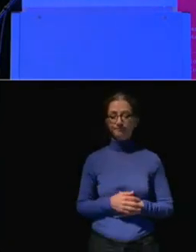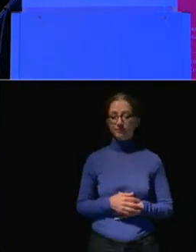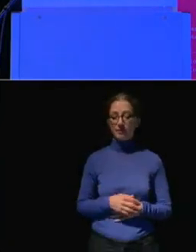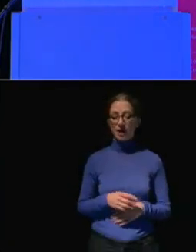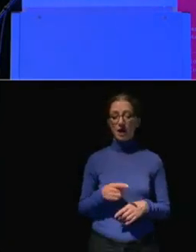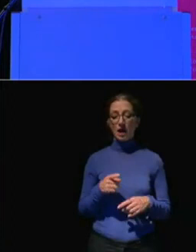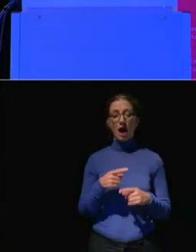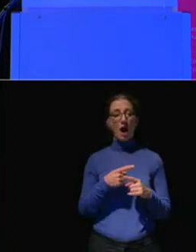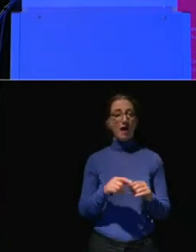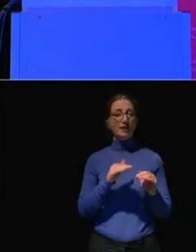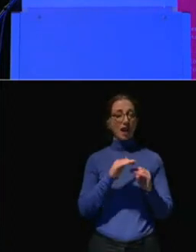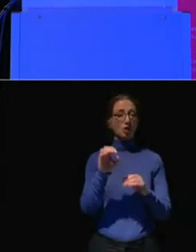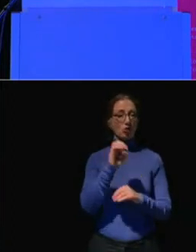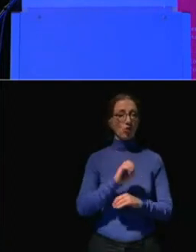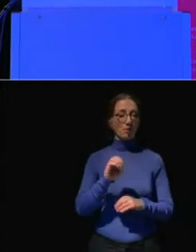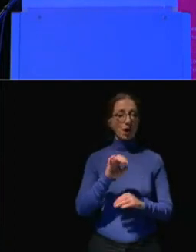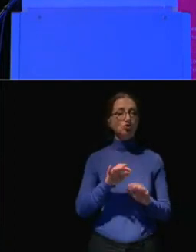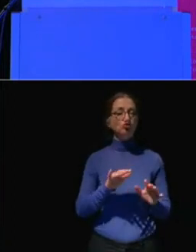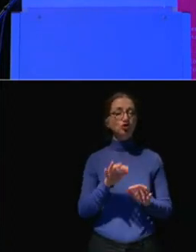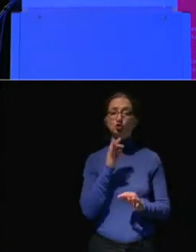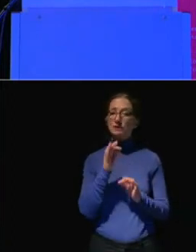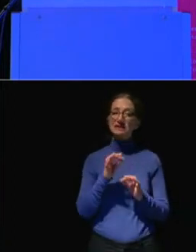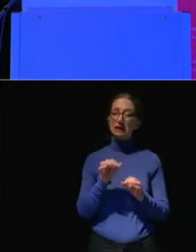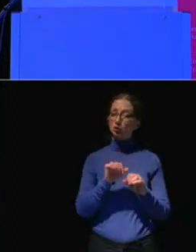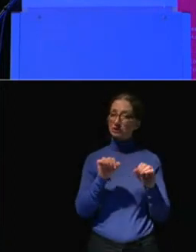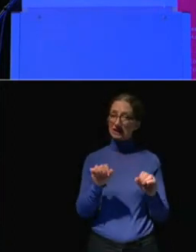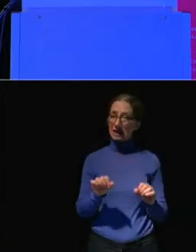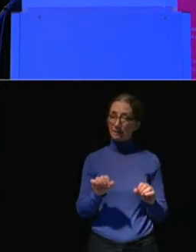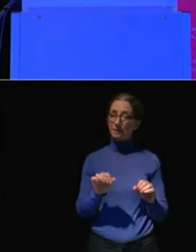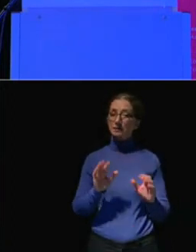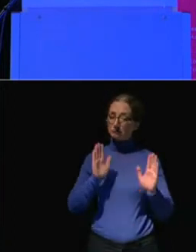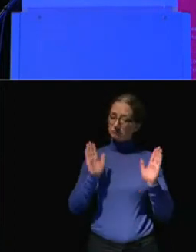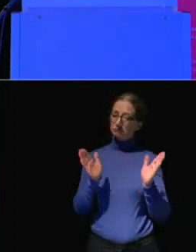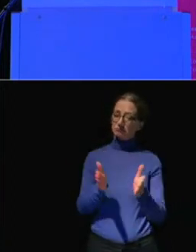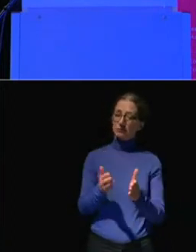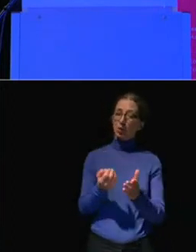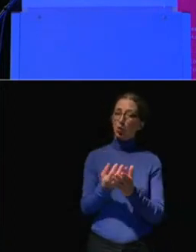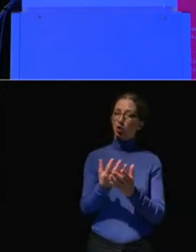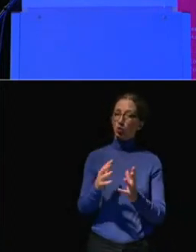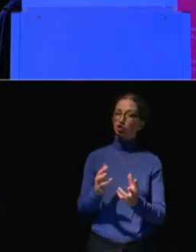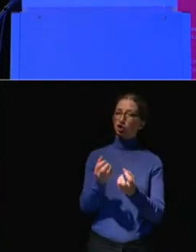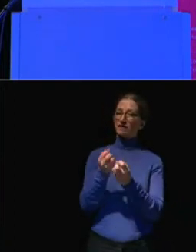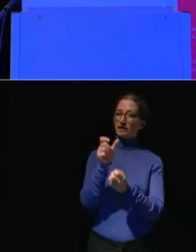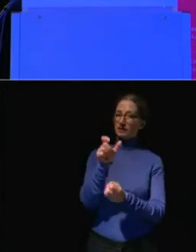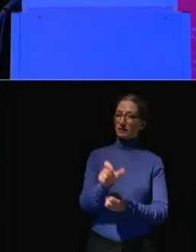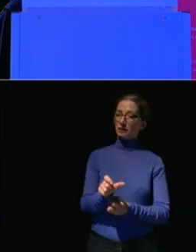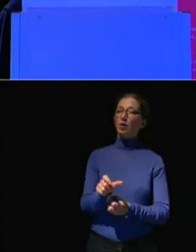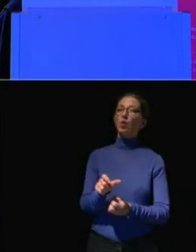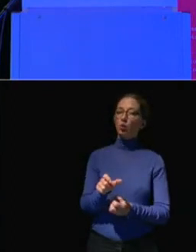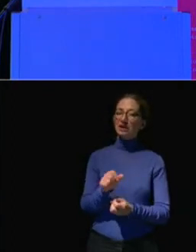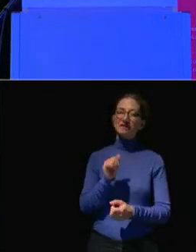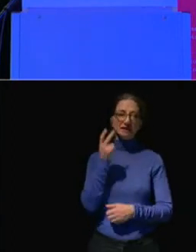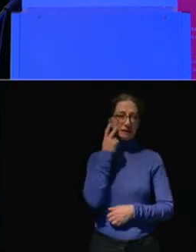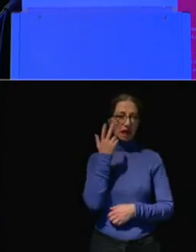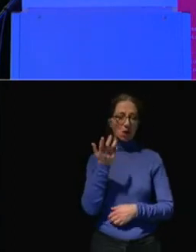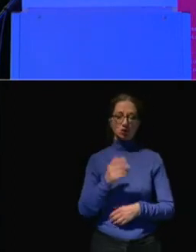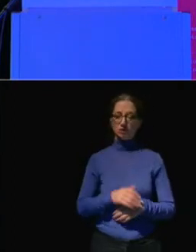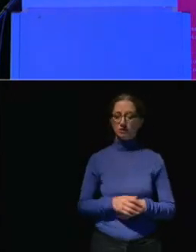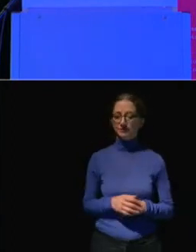anderen europäischen Ländern spezielle Systeme der sozialen Absicherung für Kulturschaffende und wie sehen diese genau